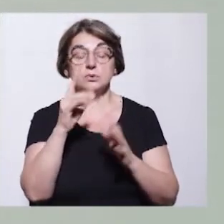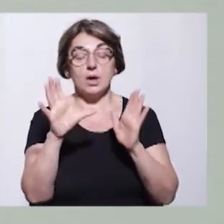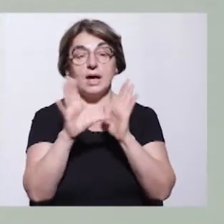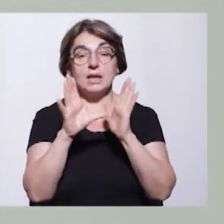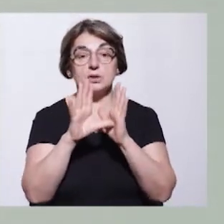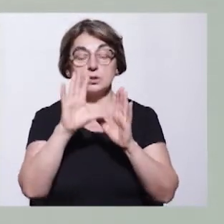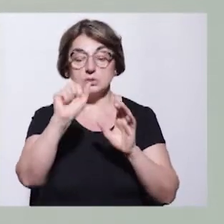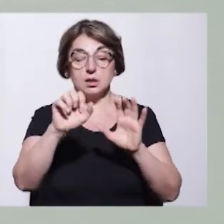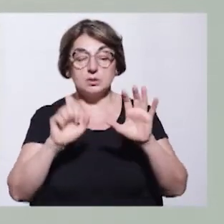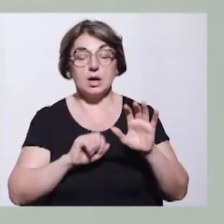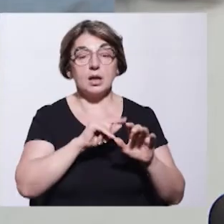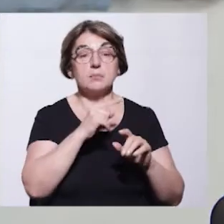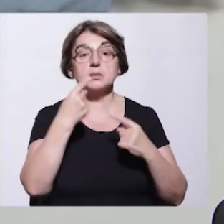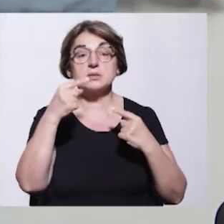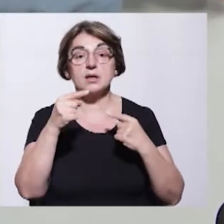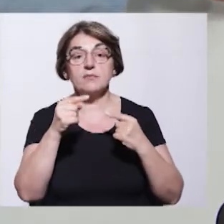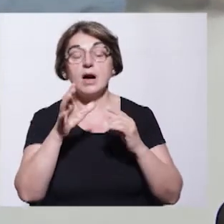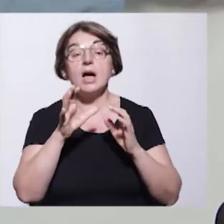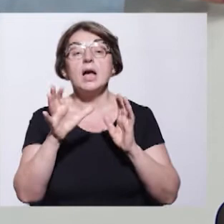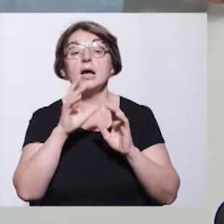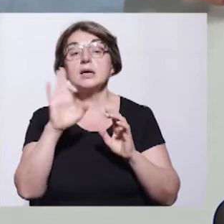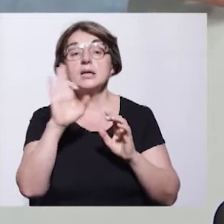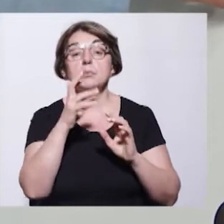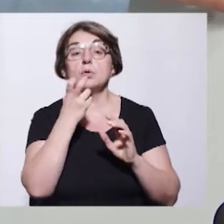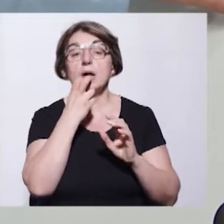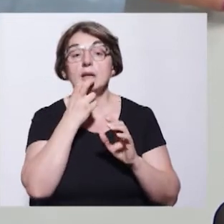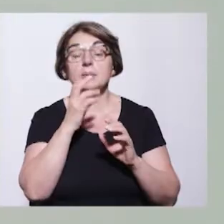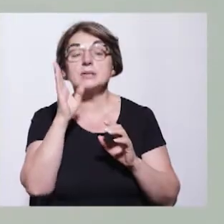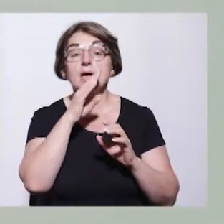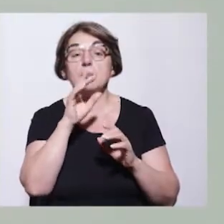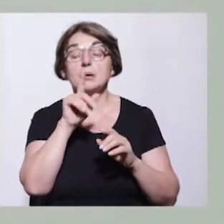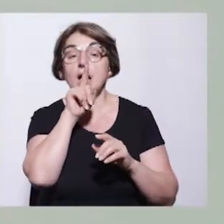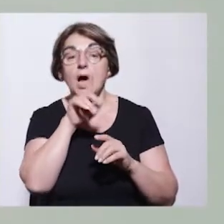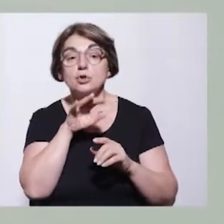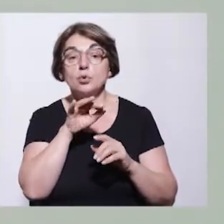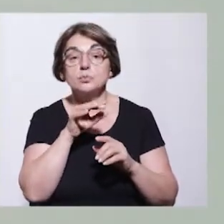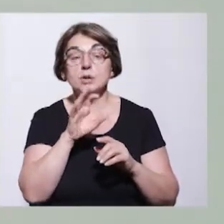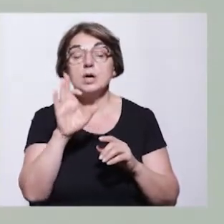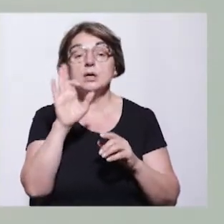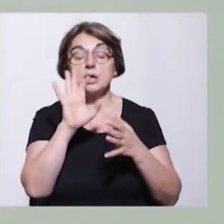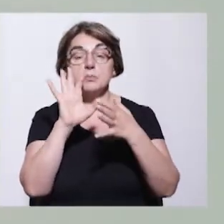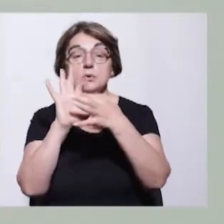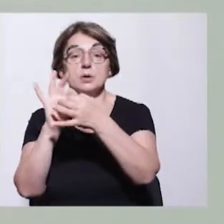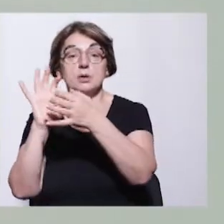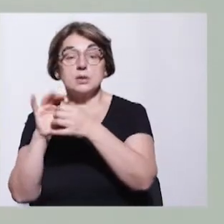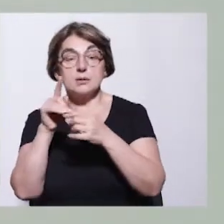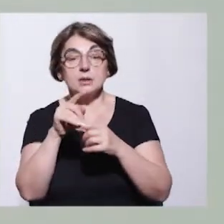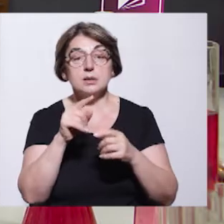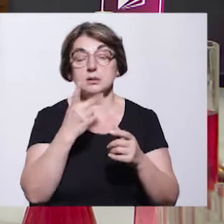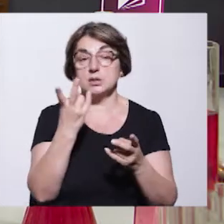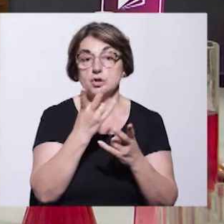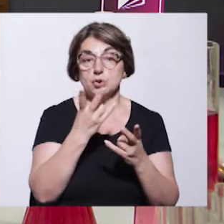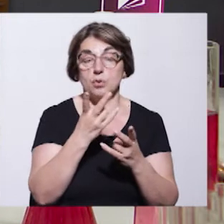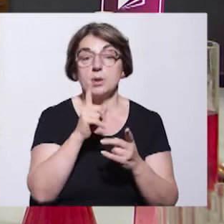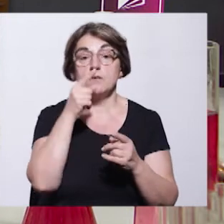დაკავებულია სხვა ელემენტთან, კერძოდ კი წყალბად ატომთან, ქიმიური კავშირის დასამყარებლად.